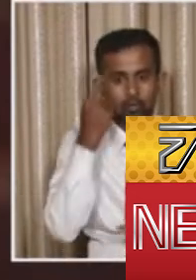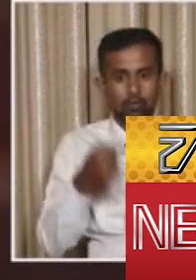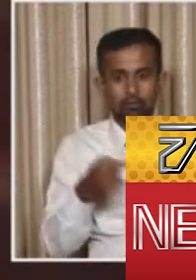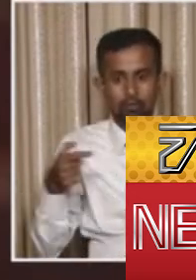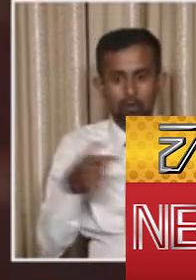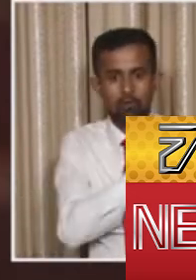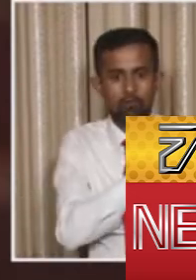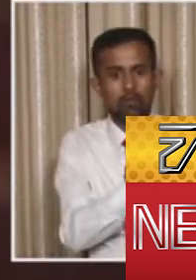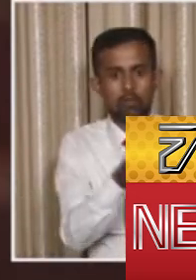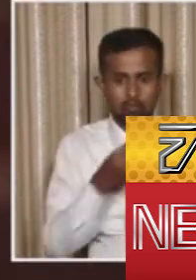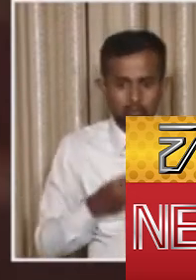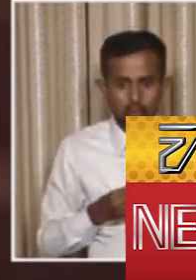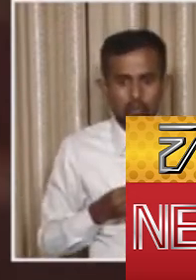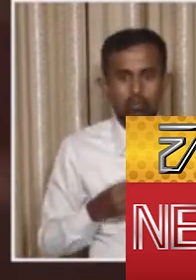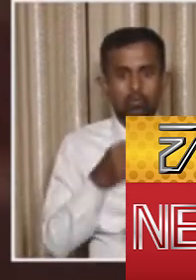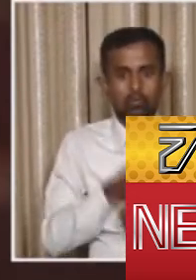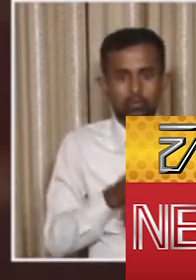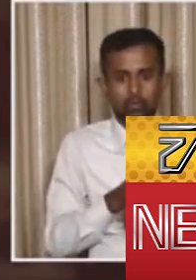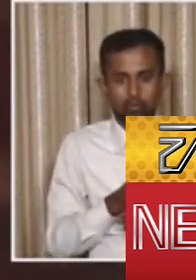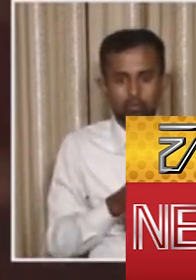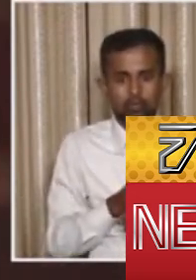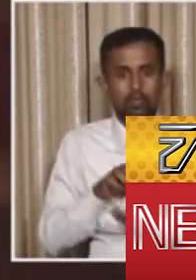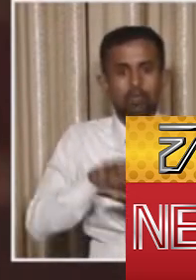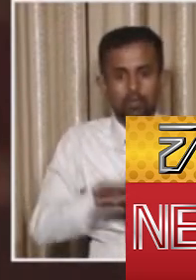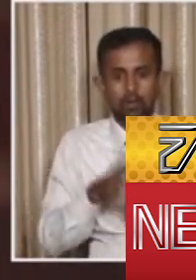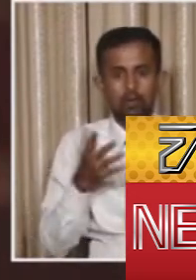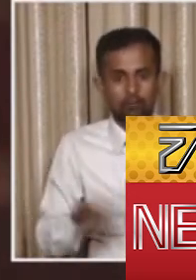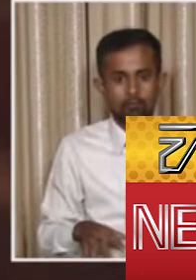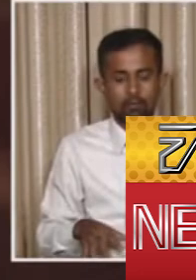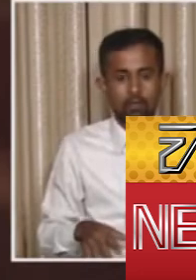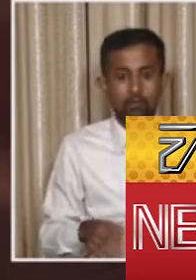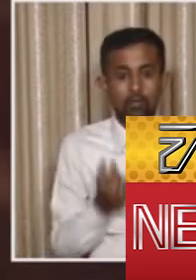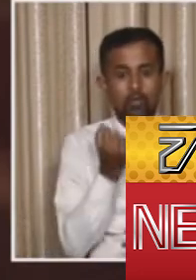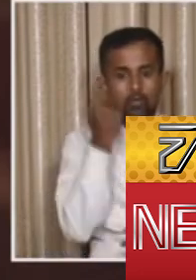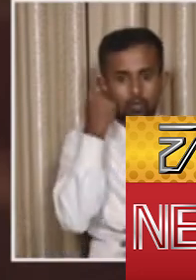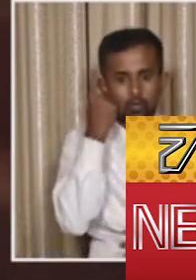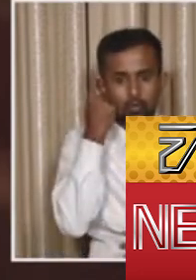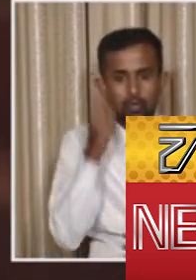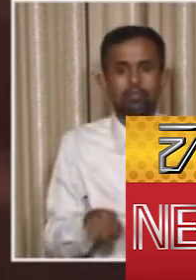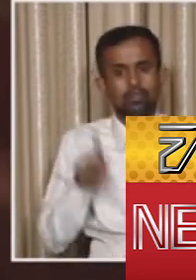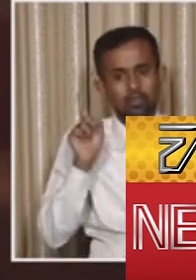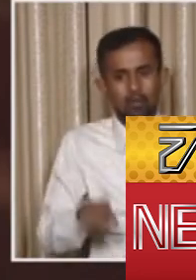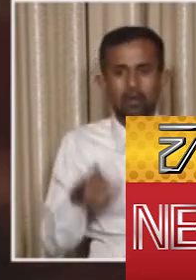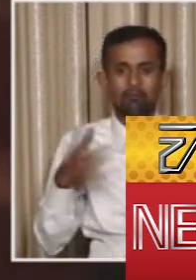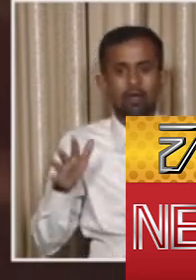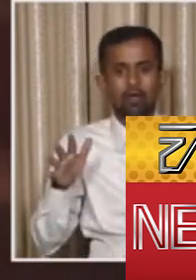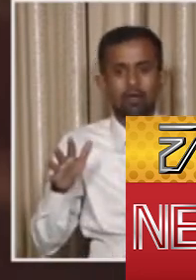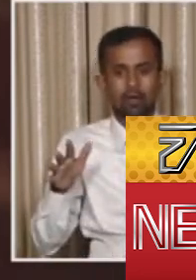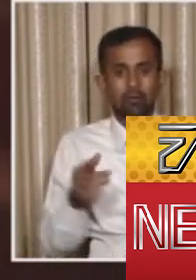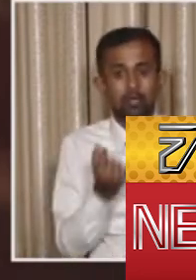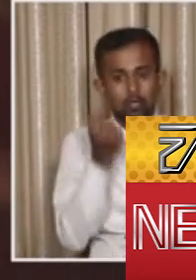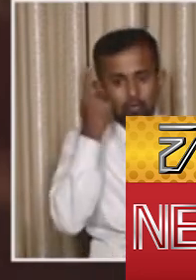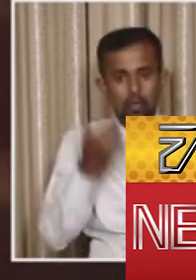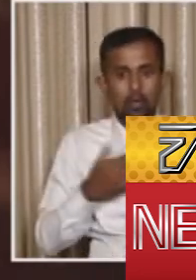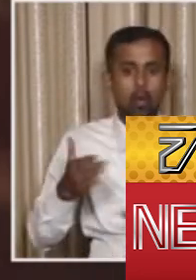විපක්ෂයෙන් ඉදිරිපත් කරා ආණ්ඩුවෙන් ඒක ස්ථීර කරා මේ යෝජනාව සම්මතයි මේ යෝජනාවට